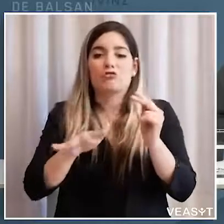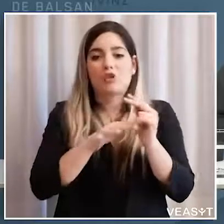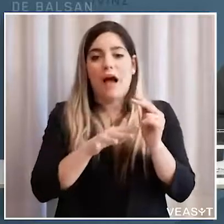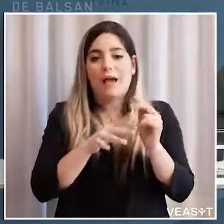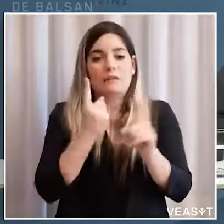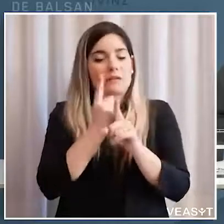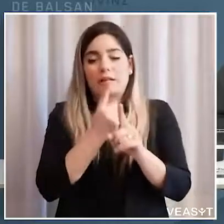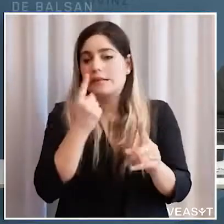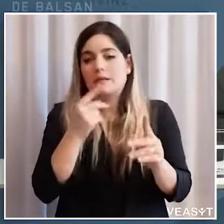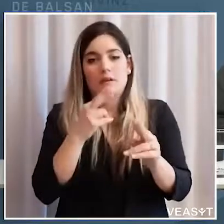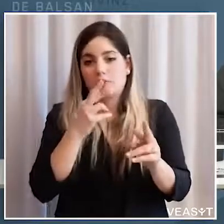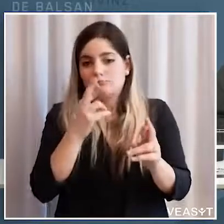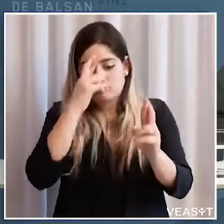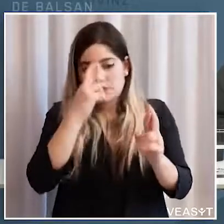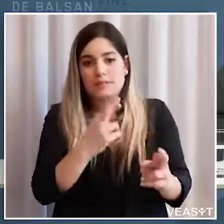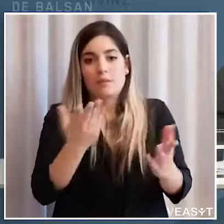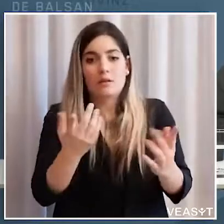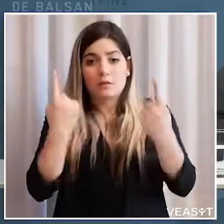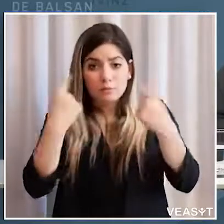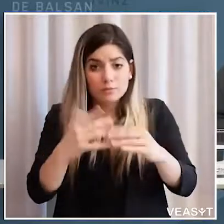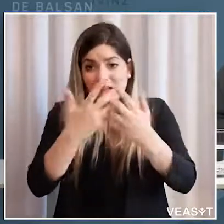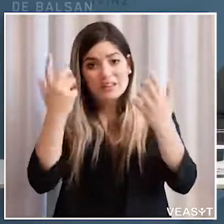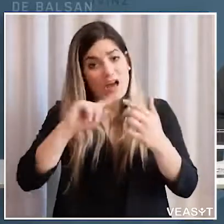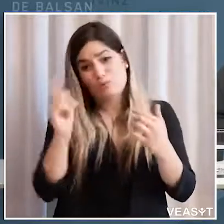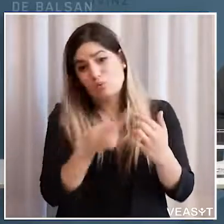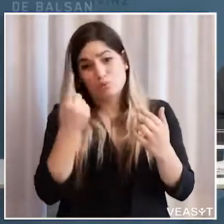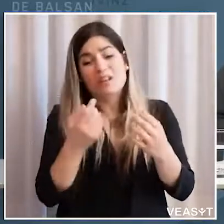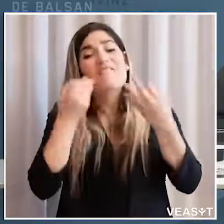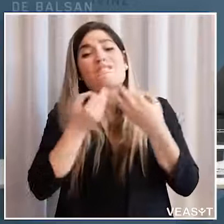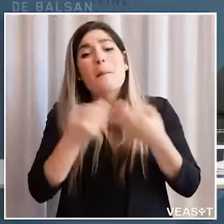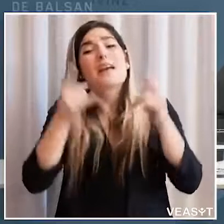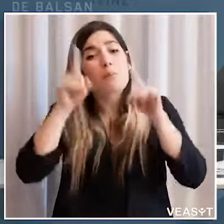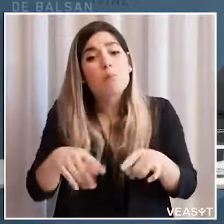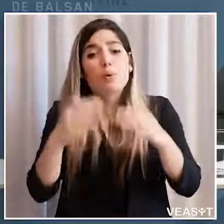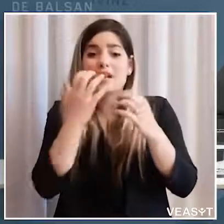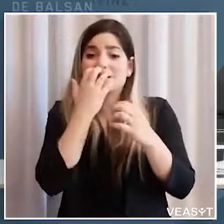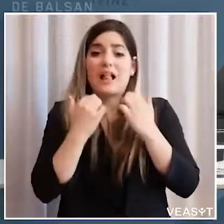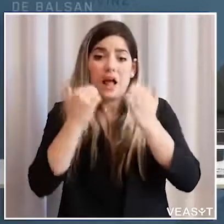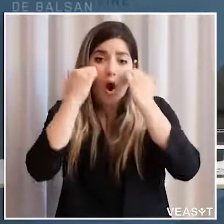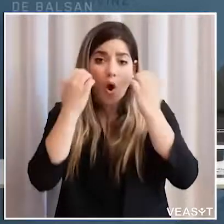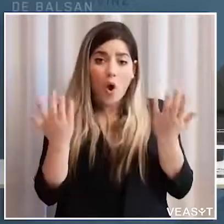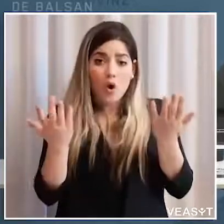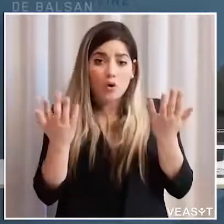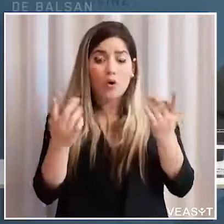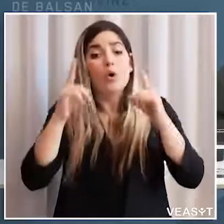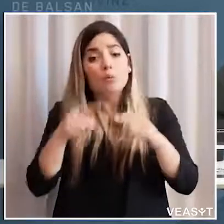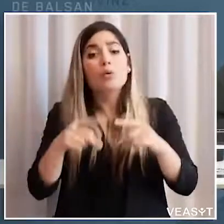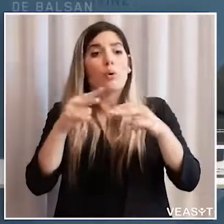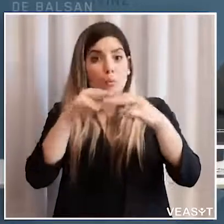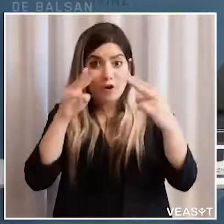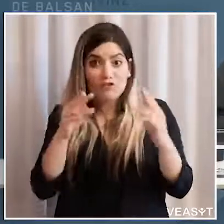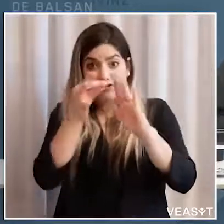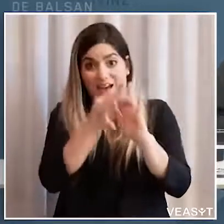e nessun'altra questa chiara le forze le oden e chiaro a tutti noi e va bene anche lo scaldacollo ma anche la regola provinciale